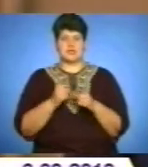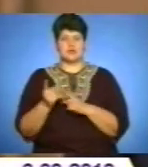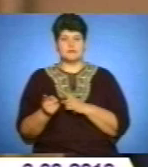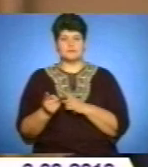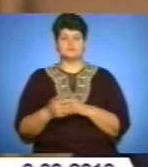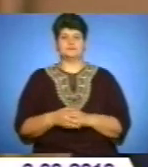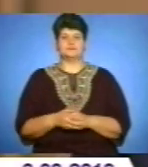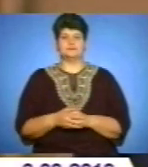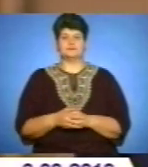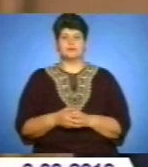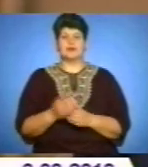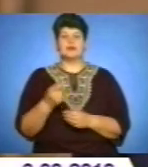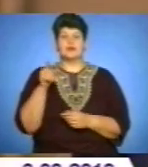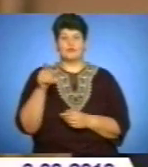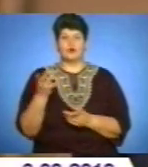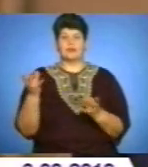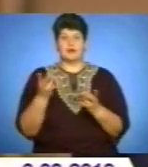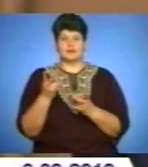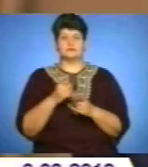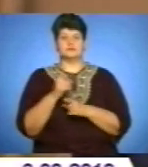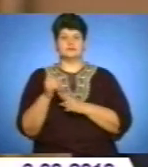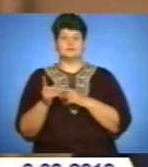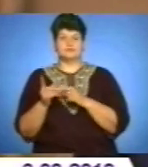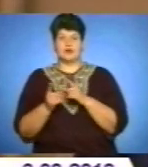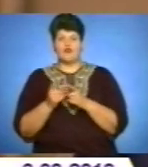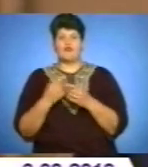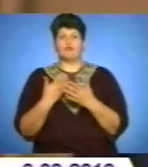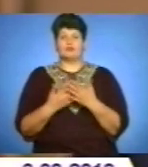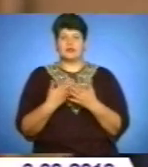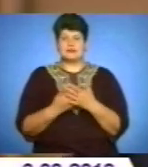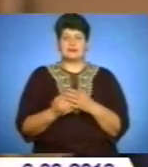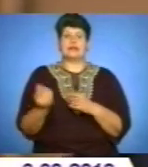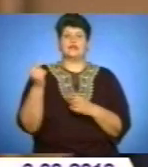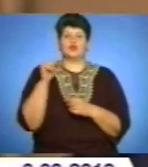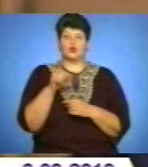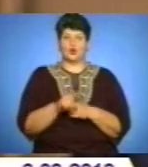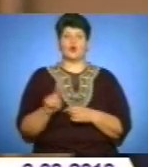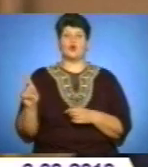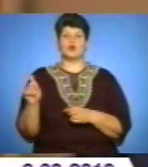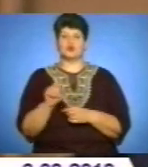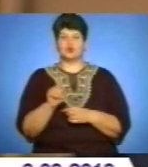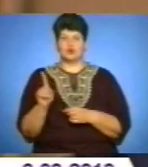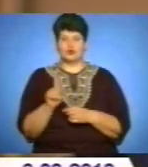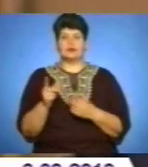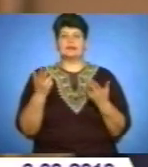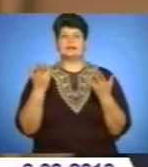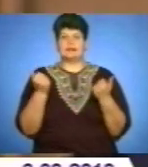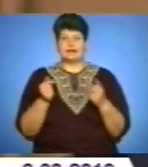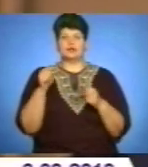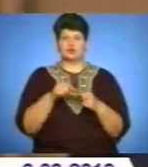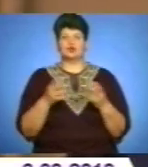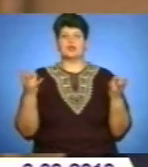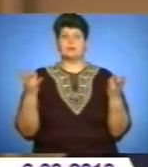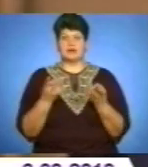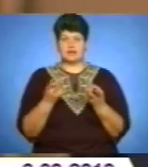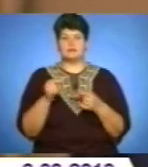изменить. Вот. И вам надо перестраиваться, в принципе, на то, что да, то, что необходимо,